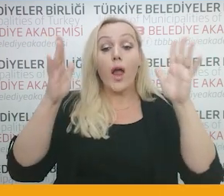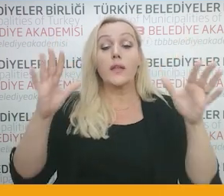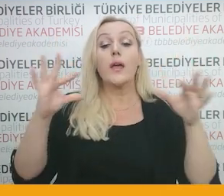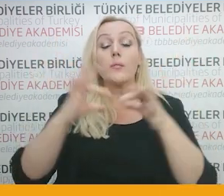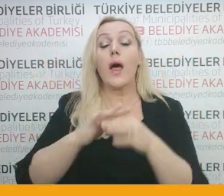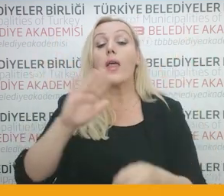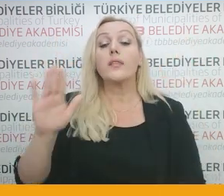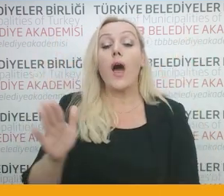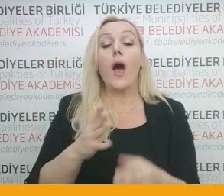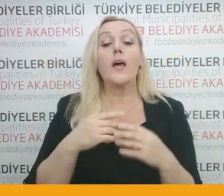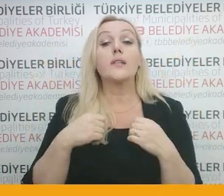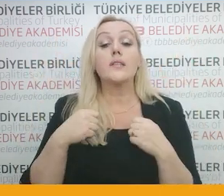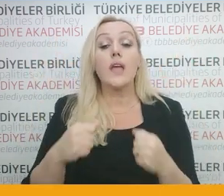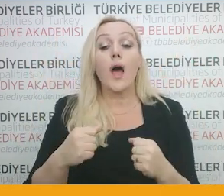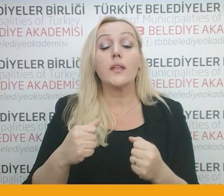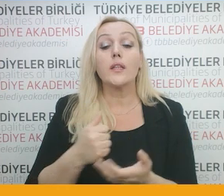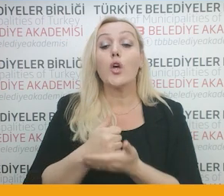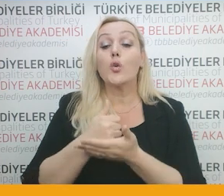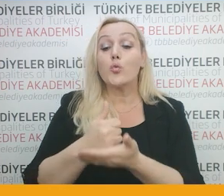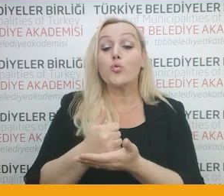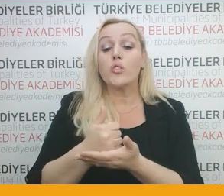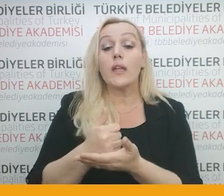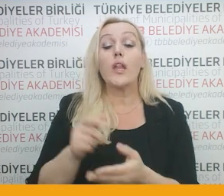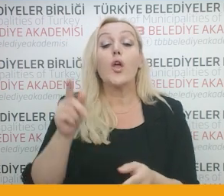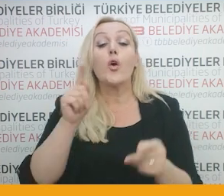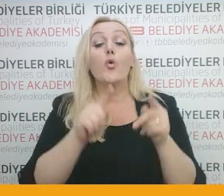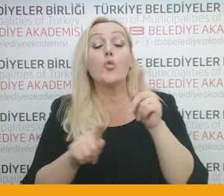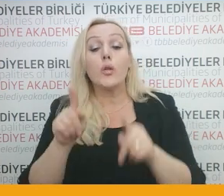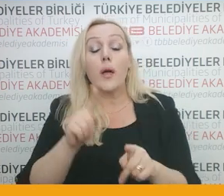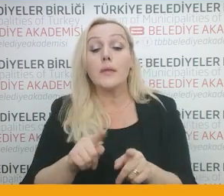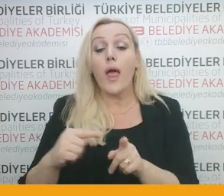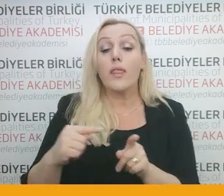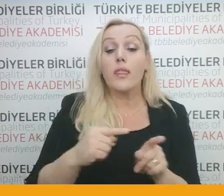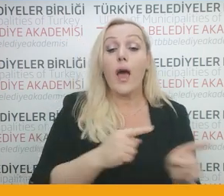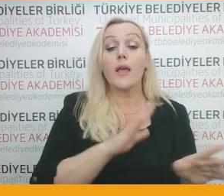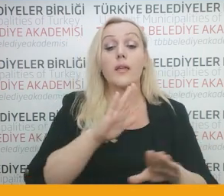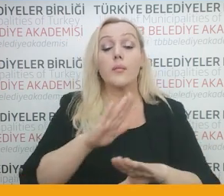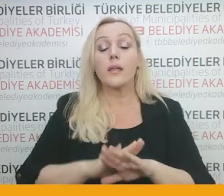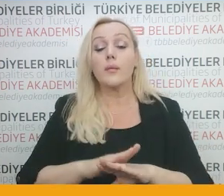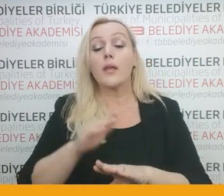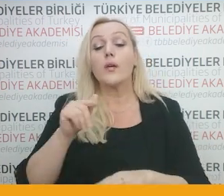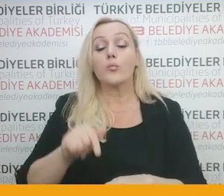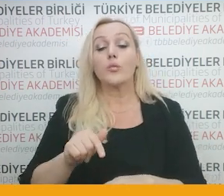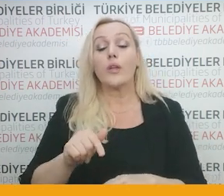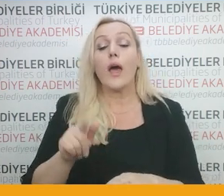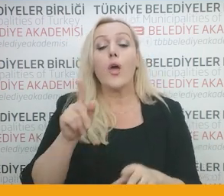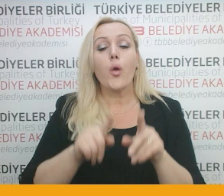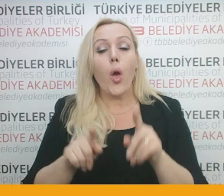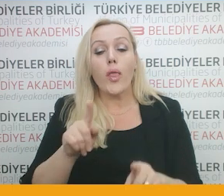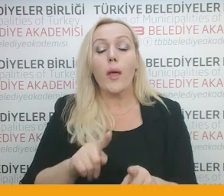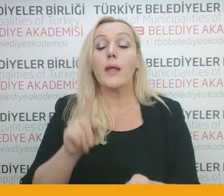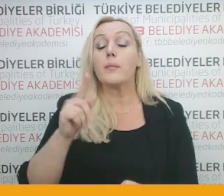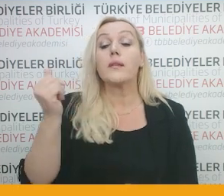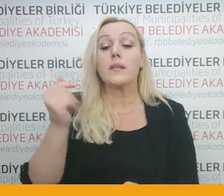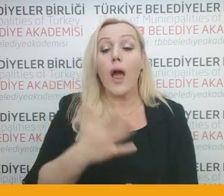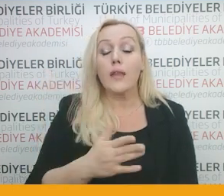daha sağlıklı bir şekilde bütçenin uygulanmasını takip edebiliriz. Bu da uygulanan bir yöntem. Analitik